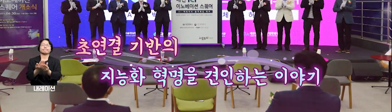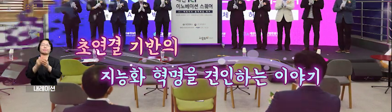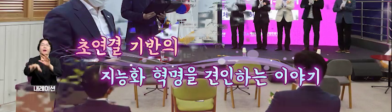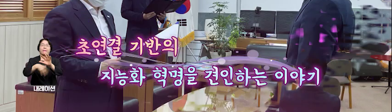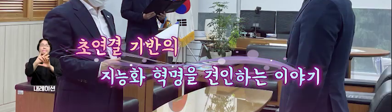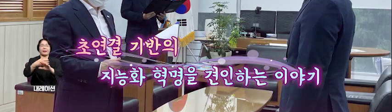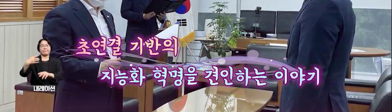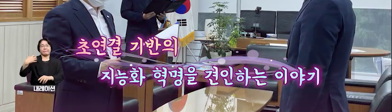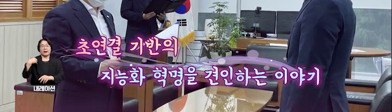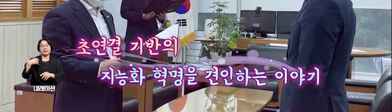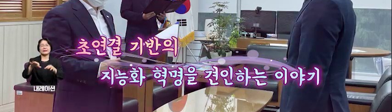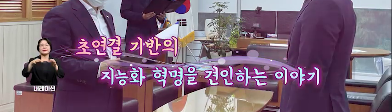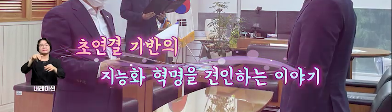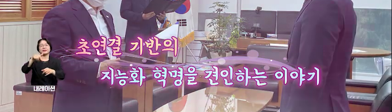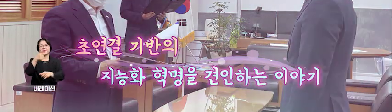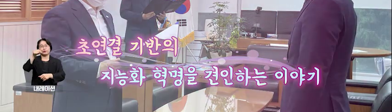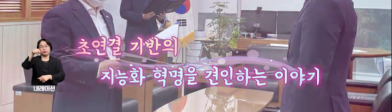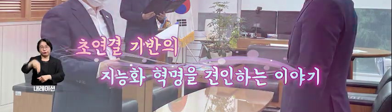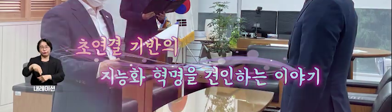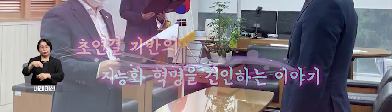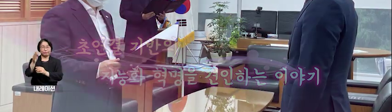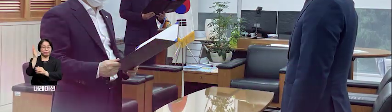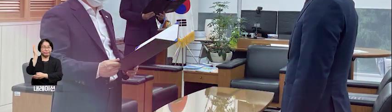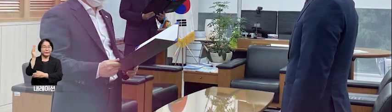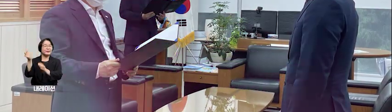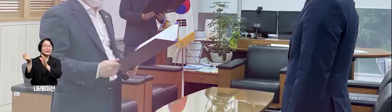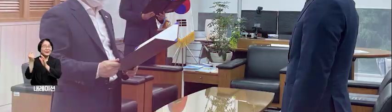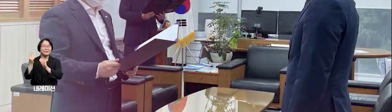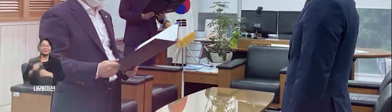김준규 원자의 이야기를 들어봅니다